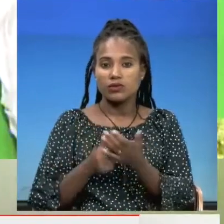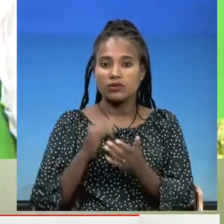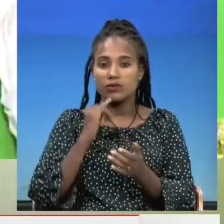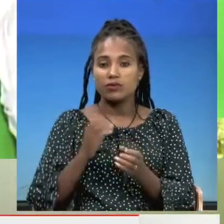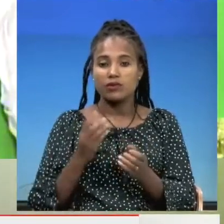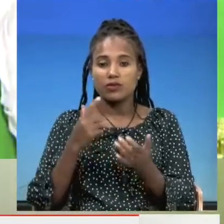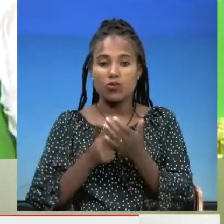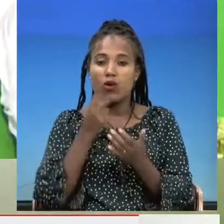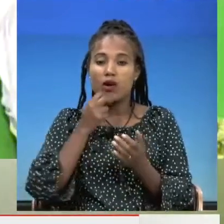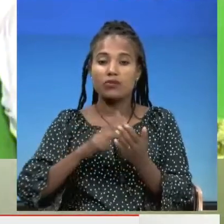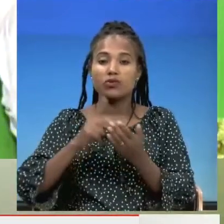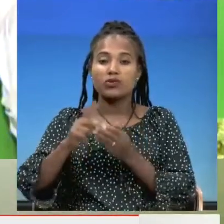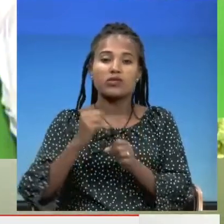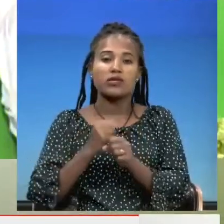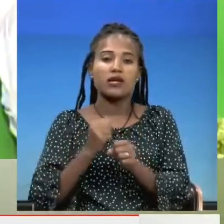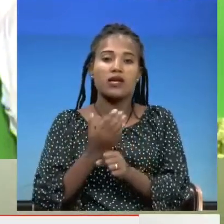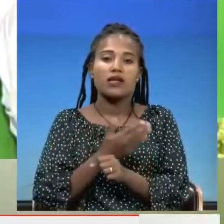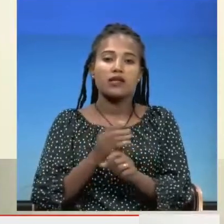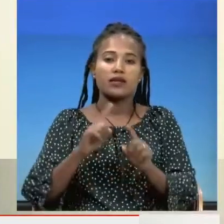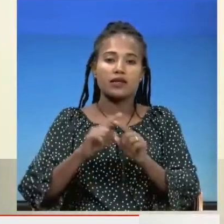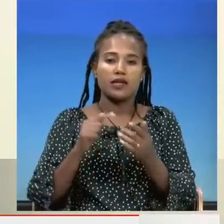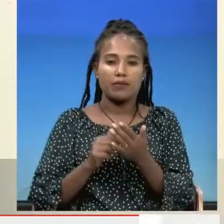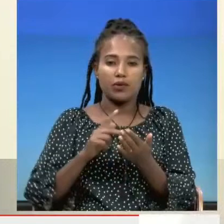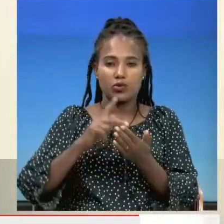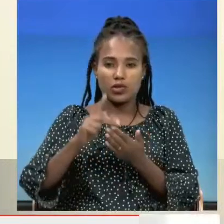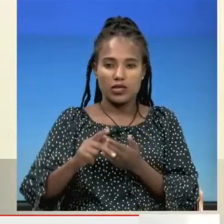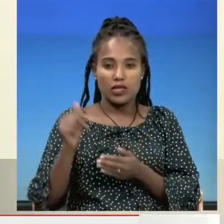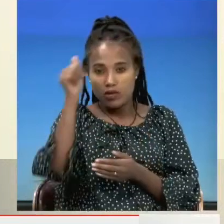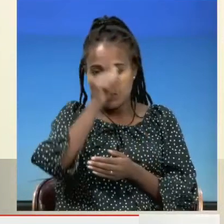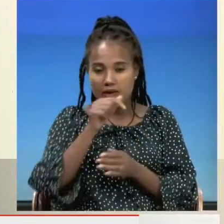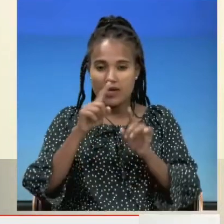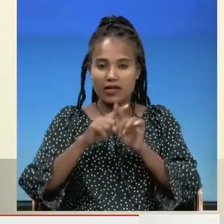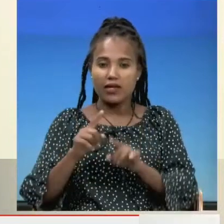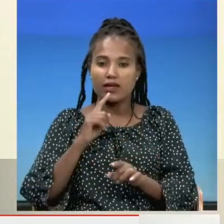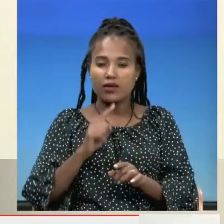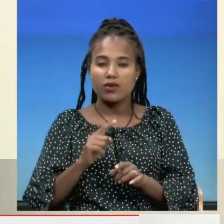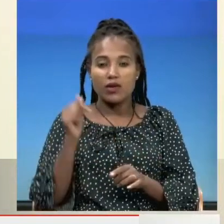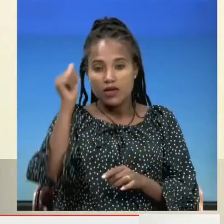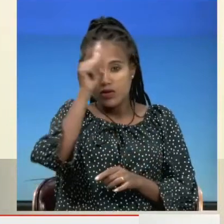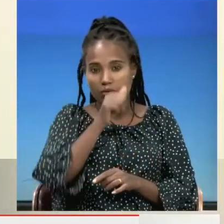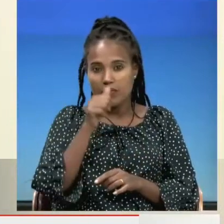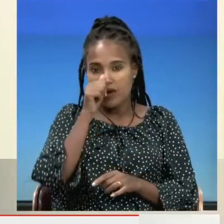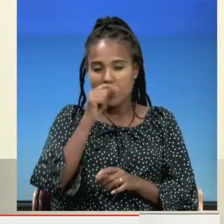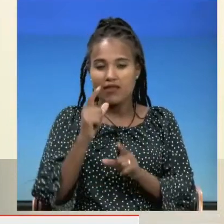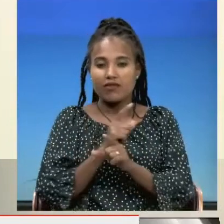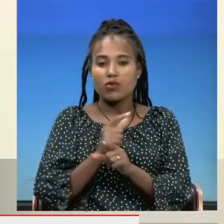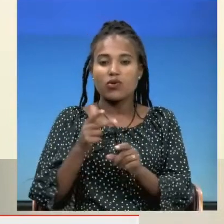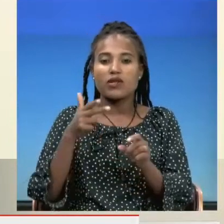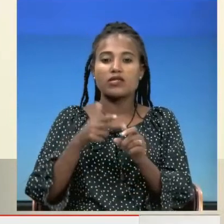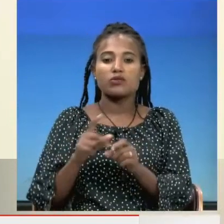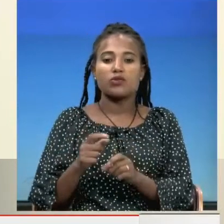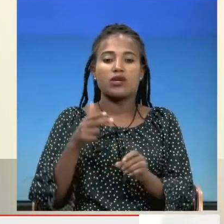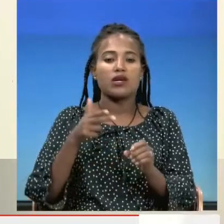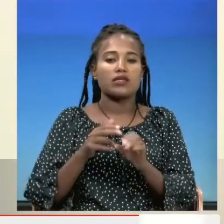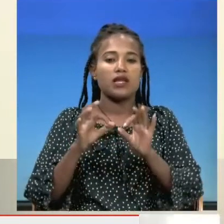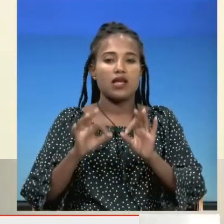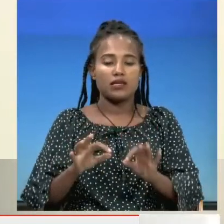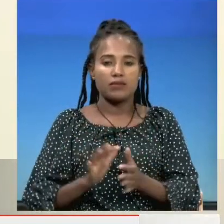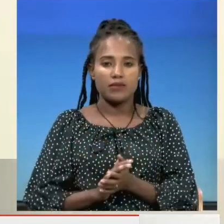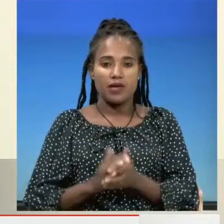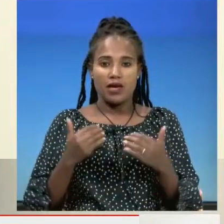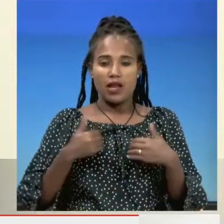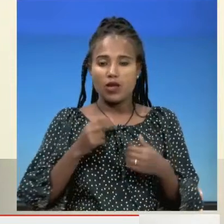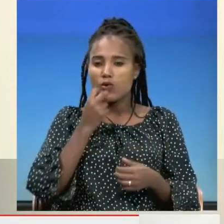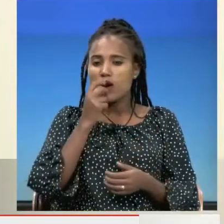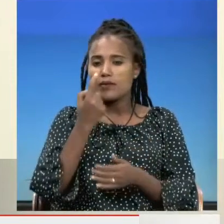የውሃ ፕሮጀክቶችን ሰርተናል። ነገር ግን ይህ ፕሮጀክት ለኢትዮጵያ የተለየ ነው። ኢትዮጵያ የተፈጥሮ ነዳጅም ሆነ ጋዝ የላትም። ያላት